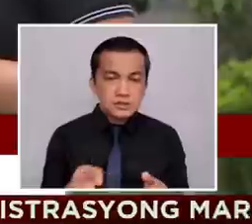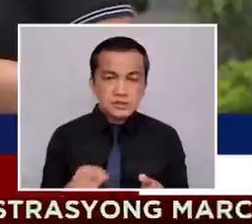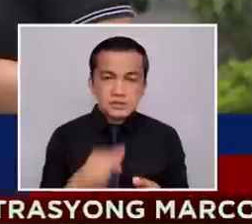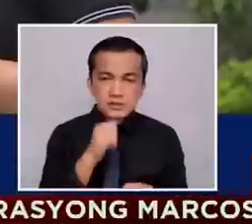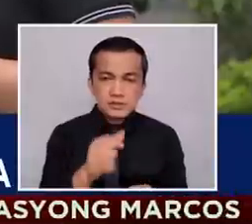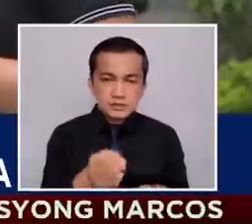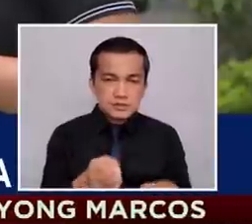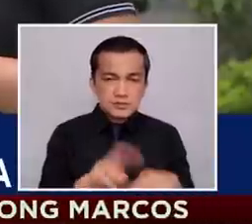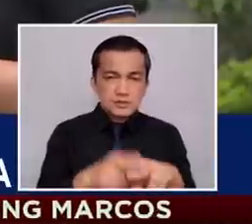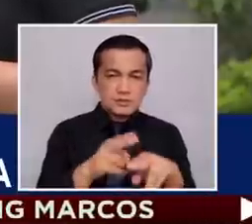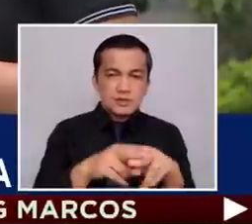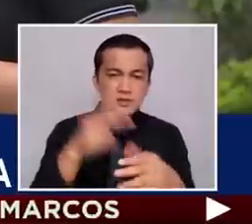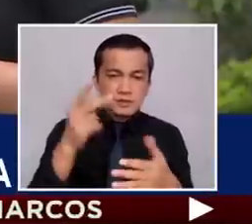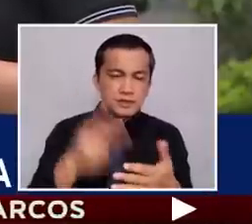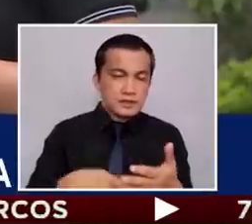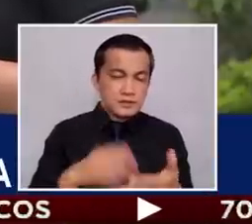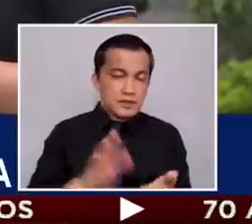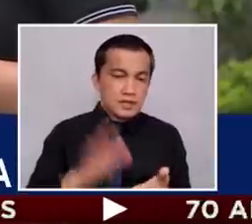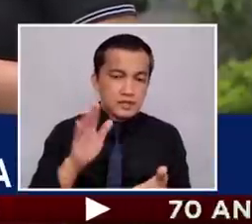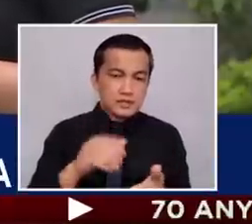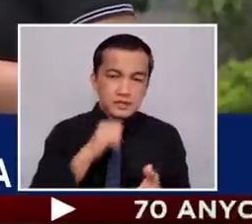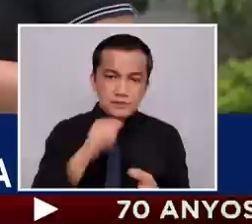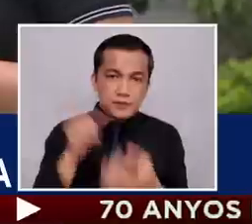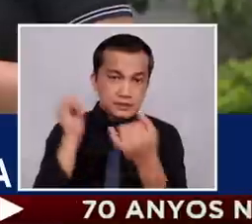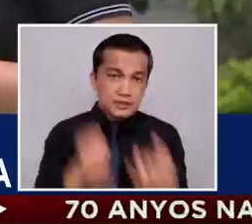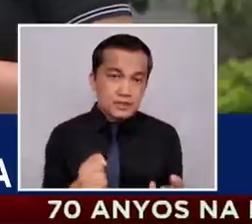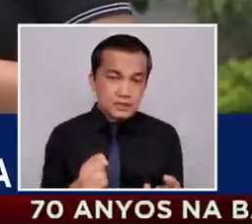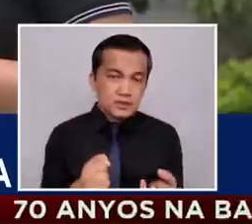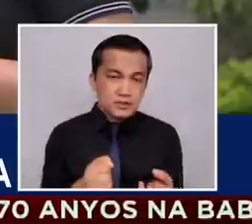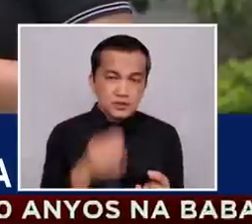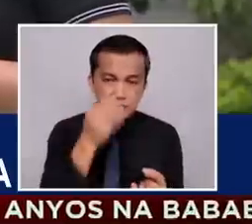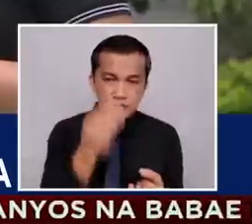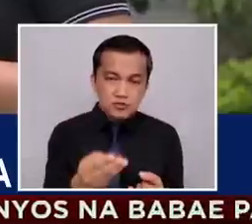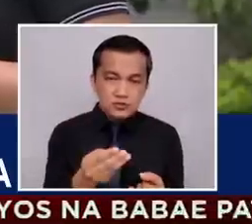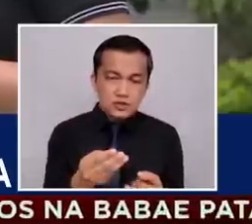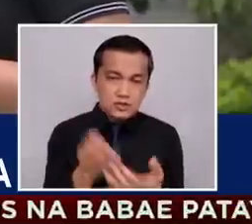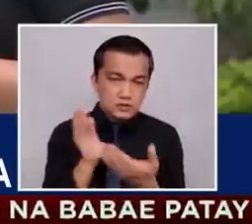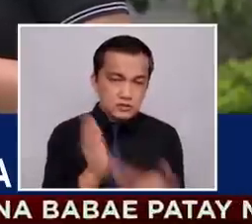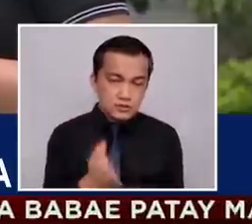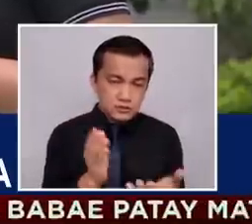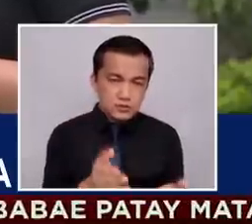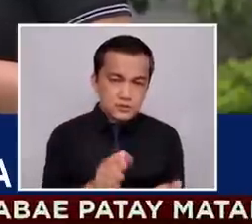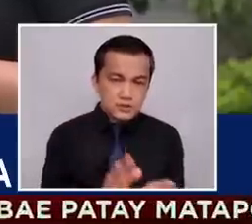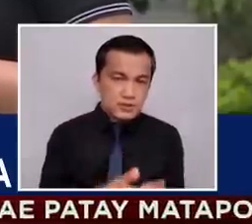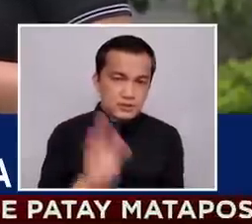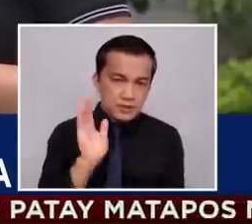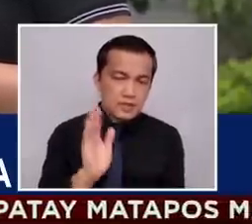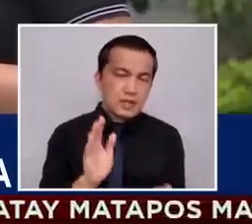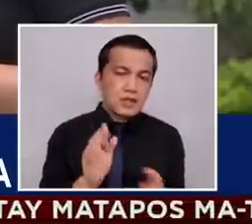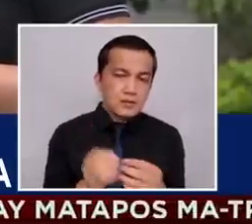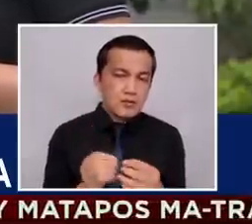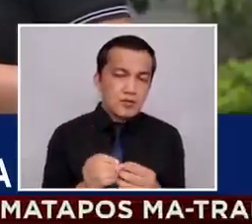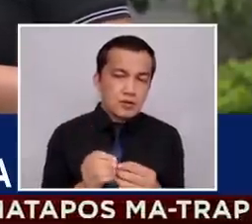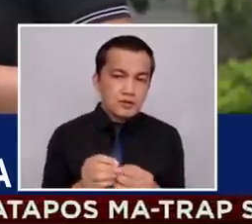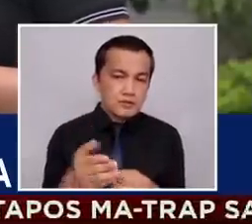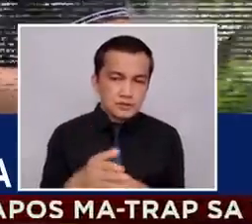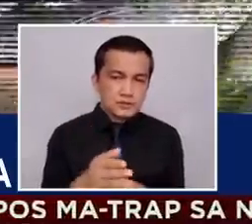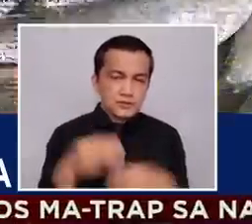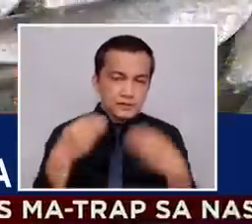tataas ang presyo nito. Kapag hindi kasi nag-aangkat, kokonti ang supply at mas magmamahal ang presyo nito sa mga